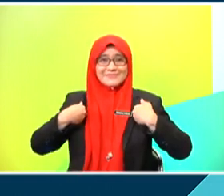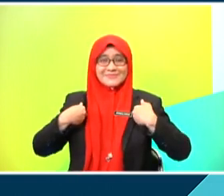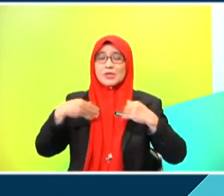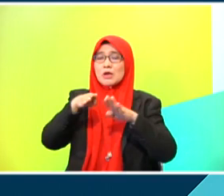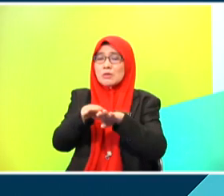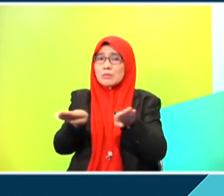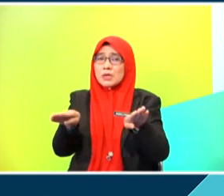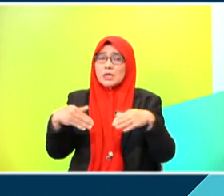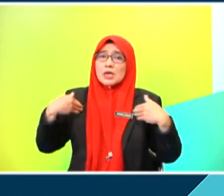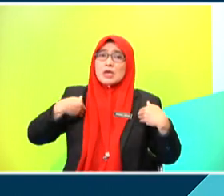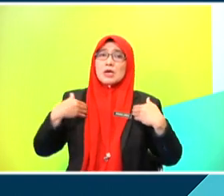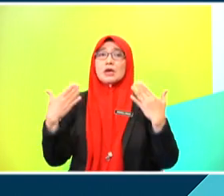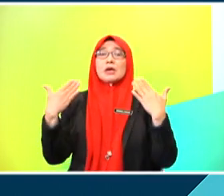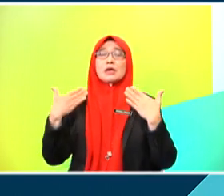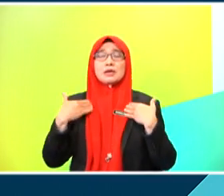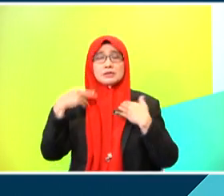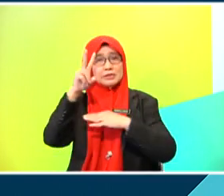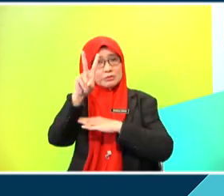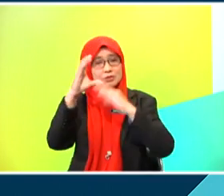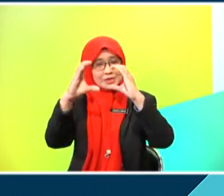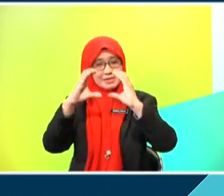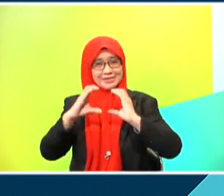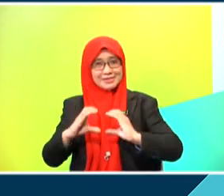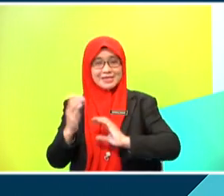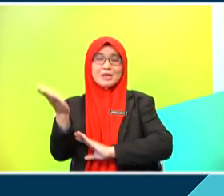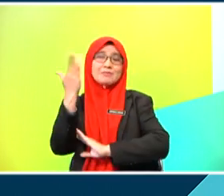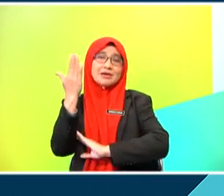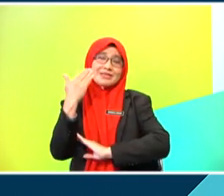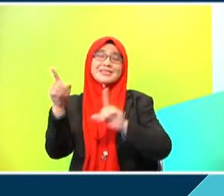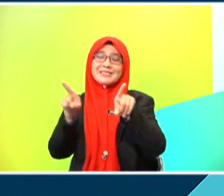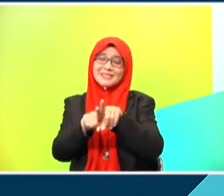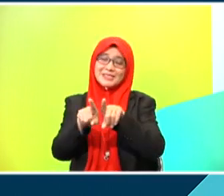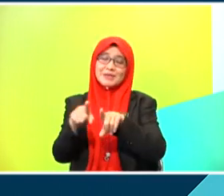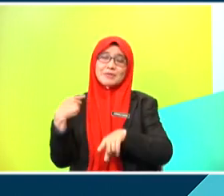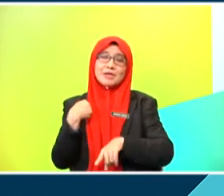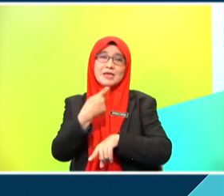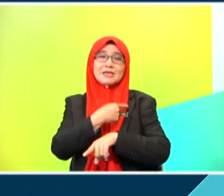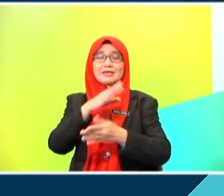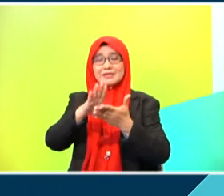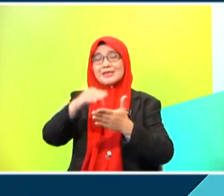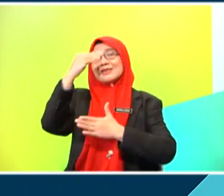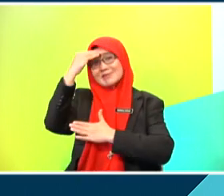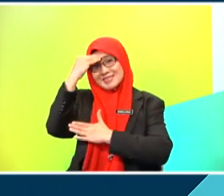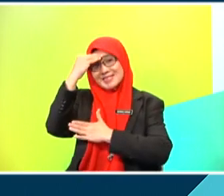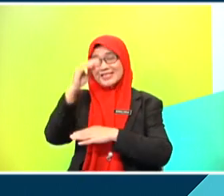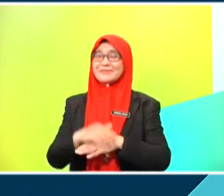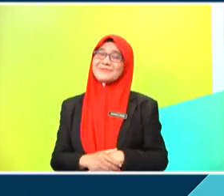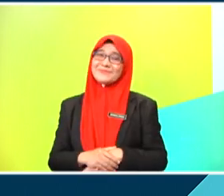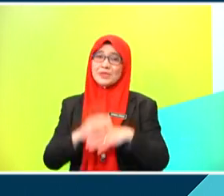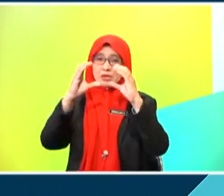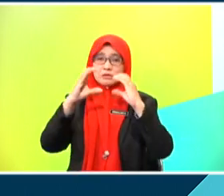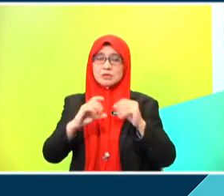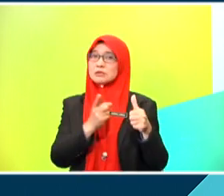Pembiakan haiwan ada dua caranya. Mari sama-sama kita belajar.